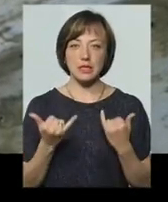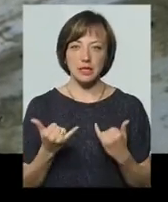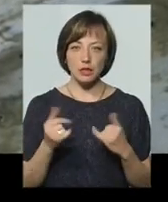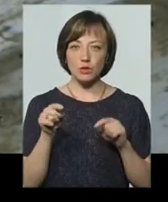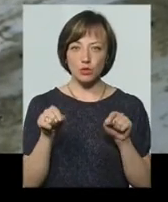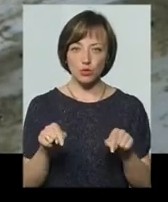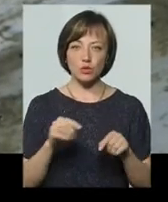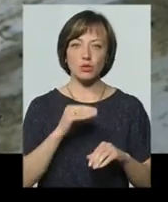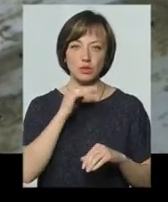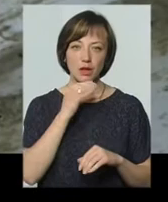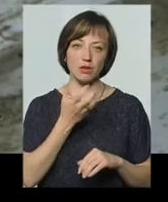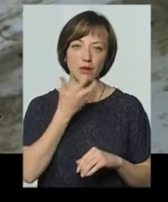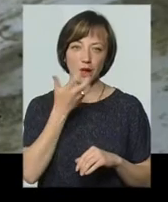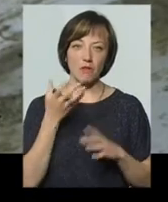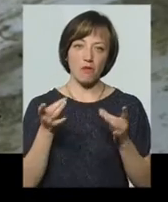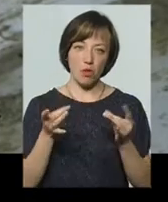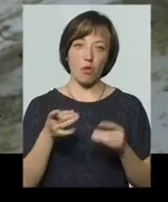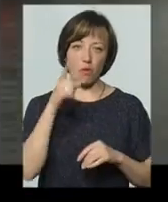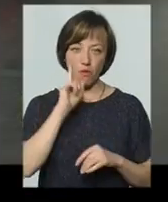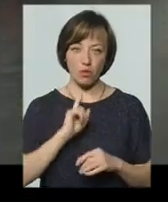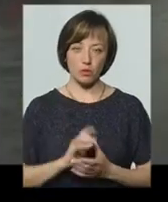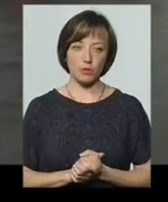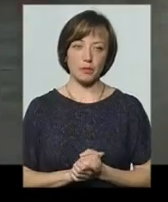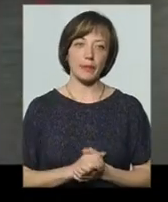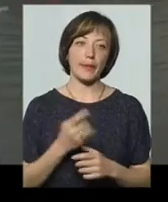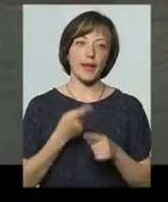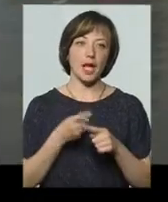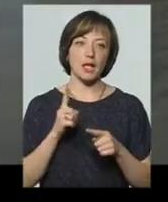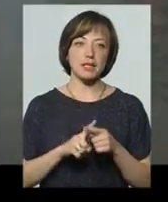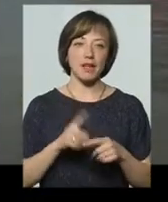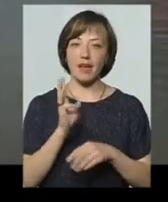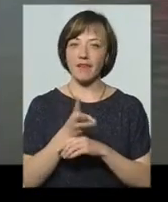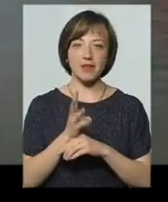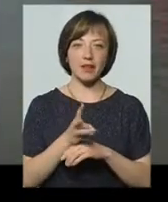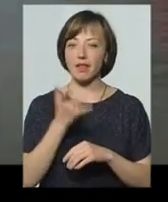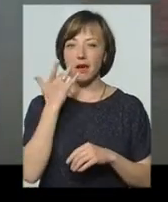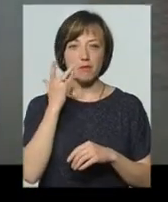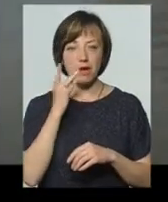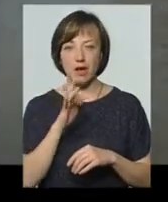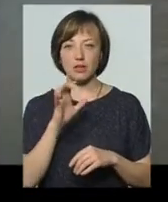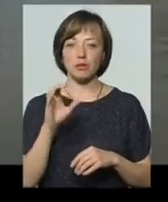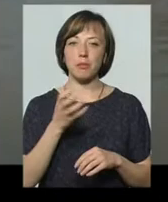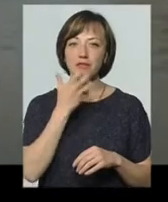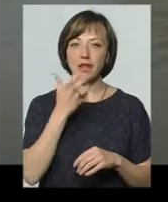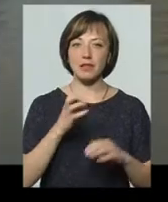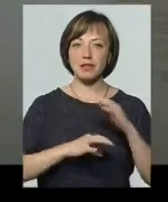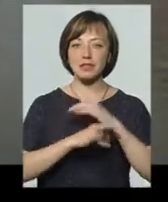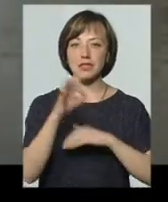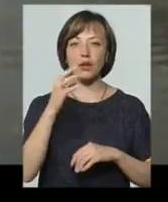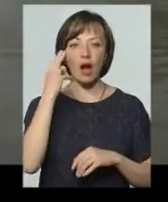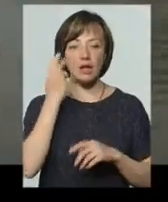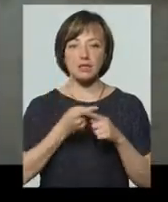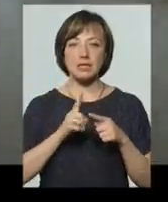йому тут достатньо тепло, волого та комфортно. А це відео не з Південної Америки чи Південно-Східної Азії.